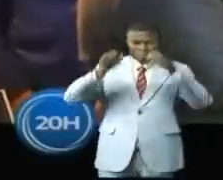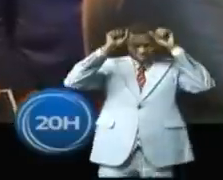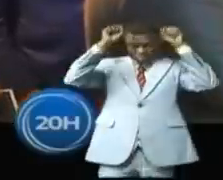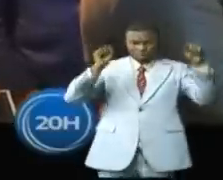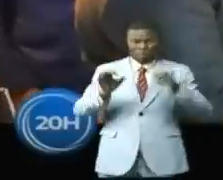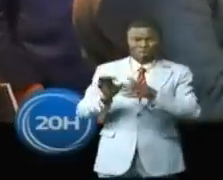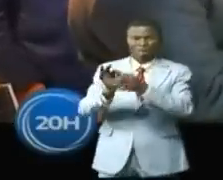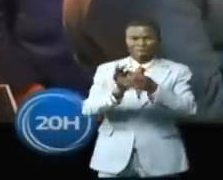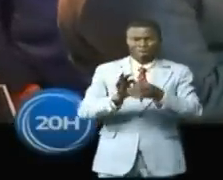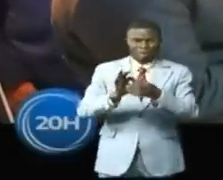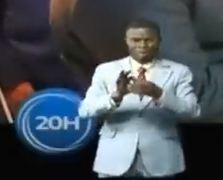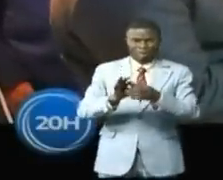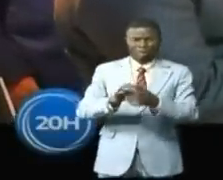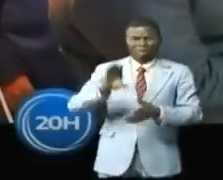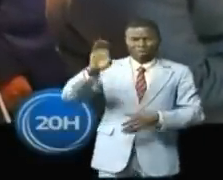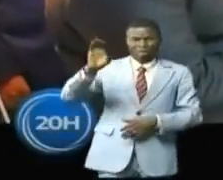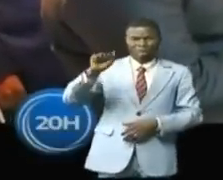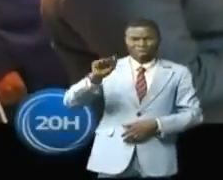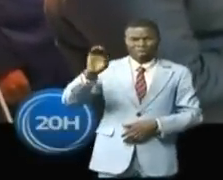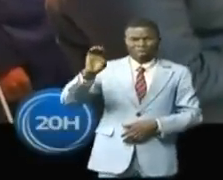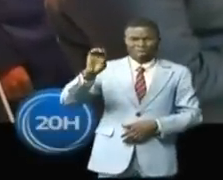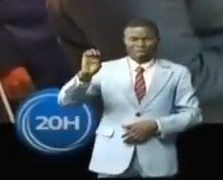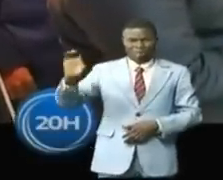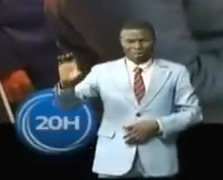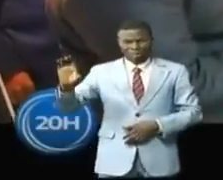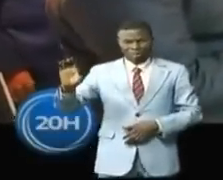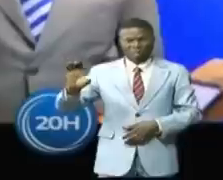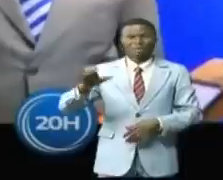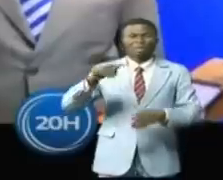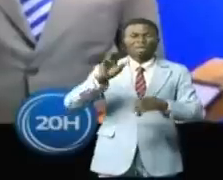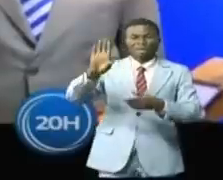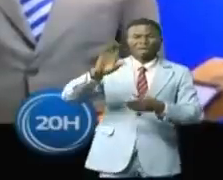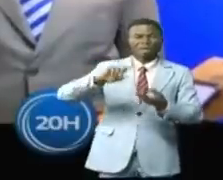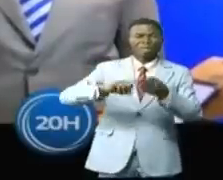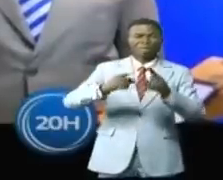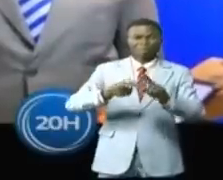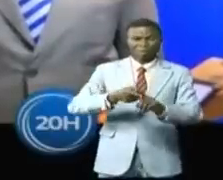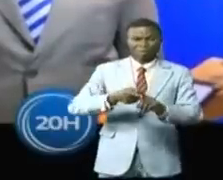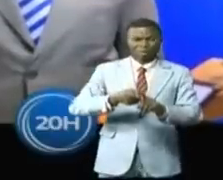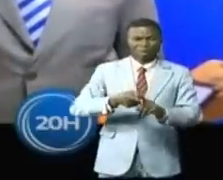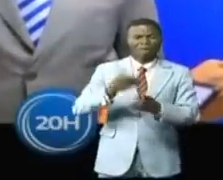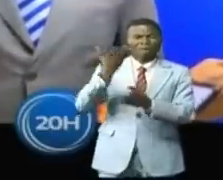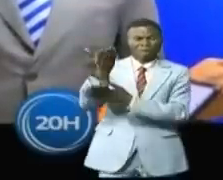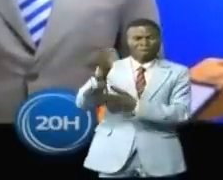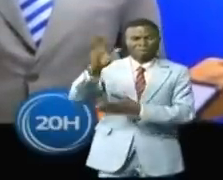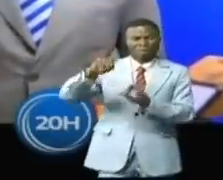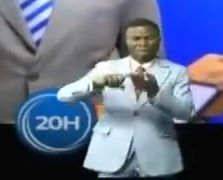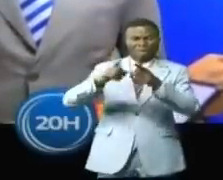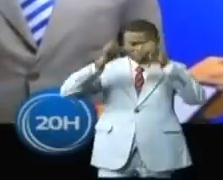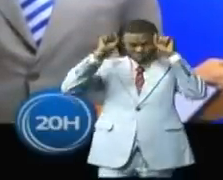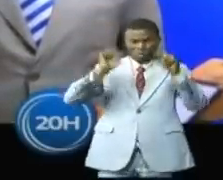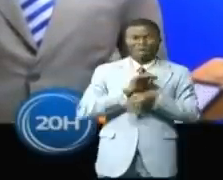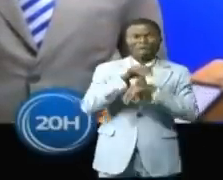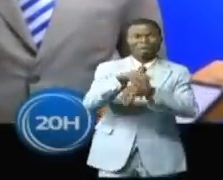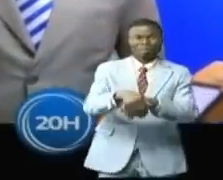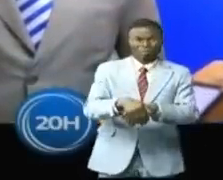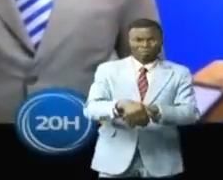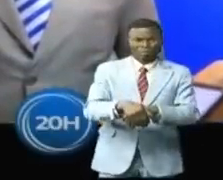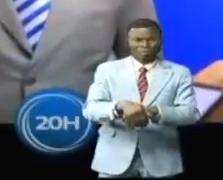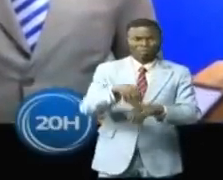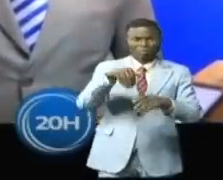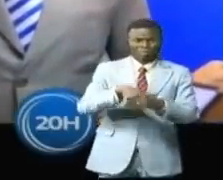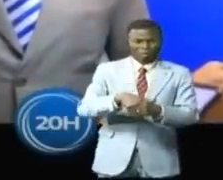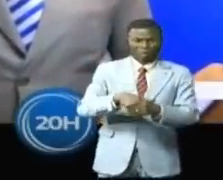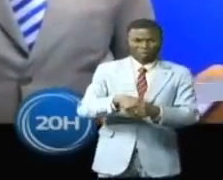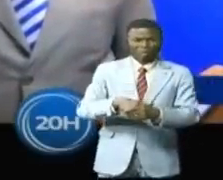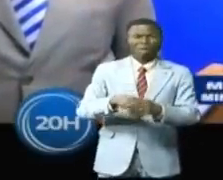en exercice de la CAC, à ses homologues, en leur demandant de participer personnellement